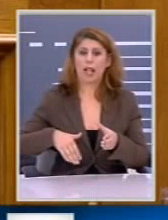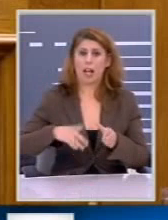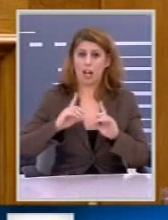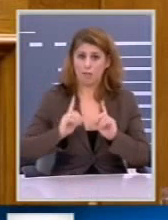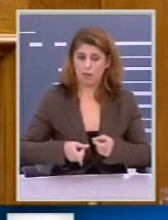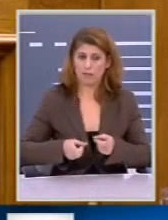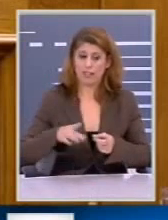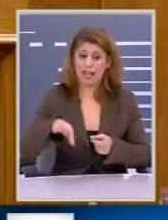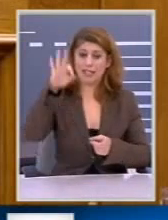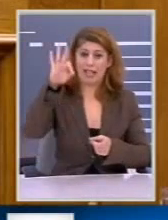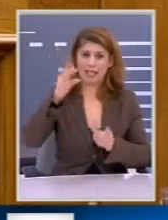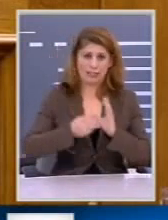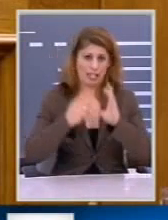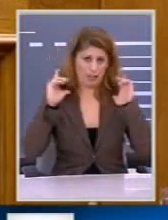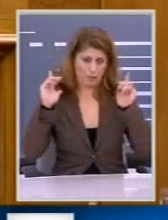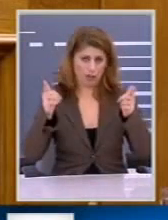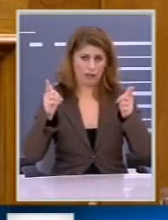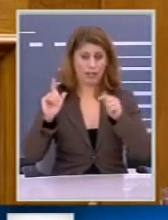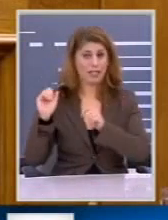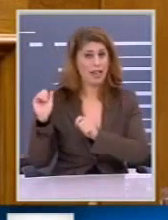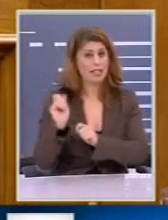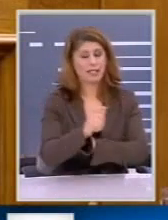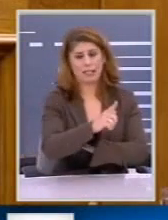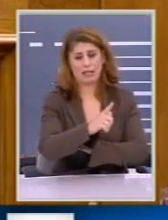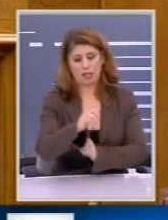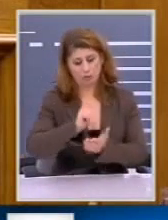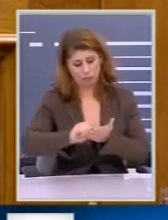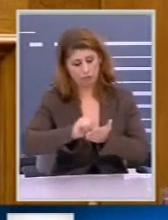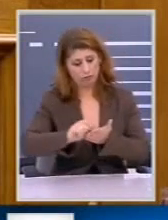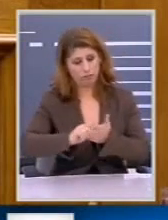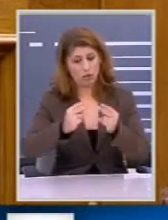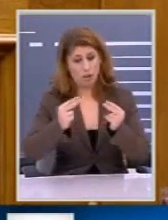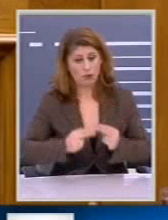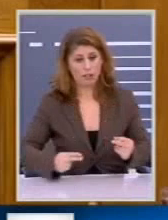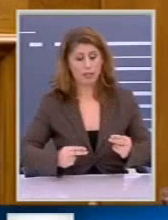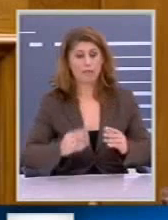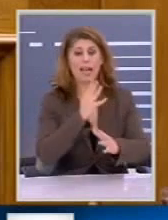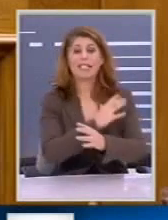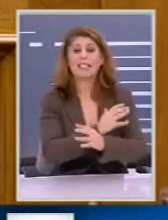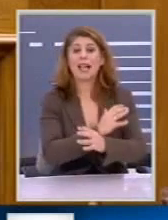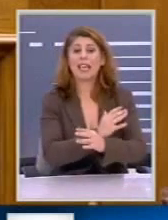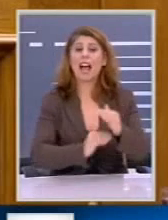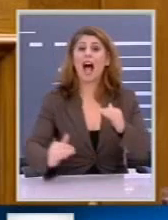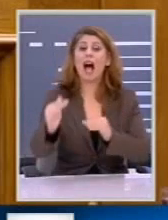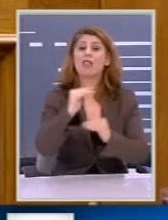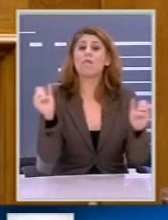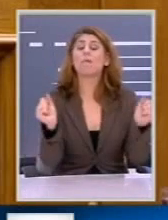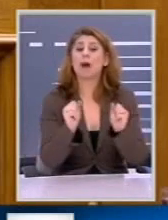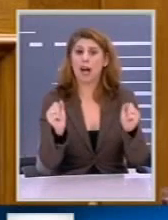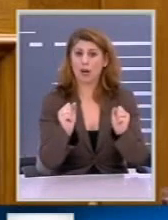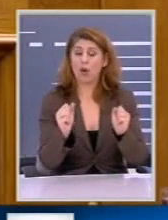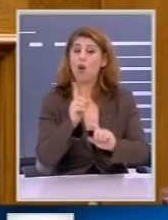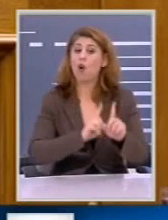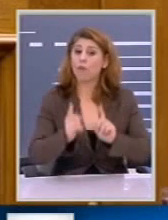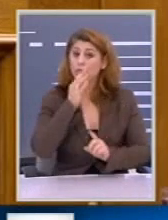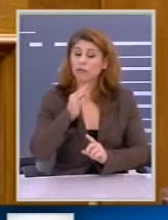και με εξαίρεση τη Νέα Δημοκρατία να αποστείλει το πόρισμα στον εισαγγελέα του Αρείου Πάγου σημαίνει ότι όσοι κατονομάζονται, ακόμα και για